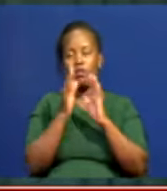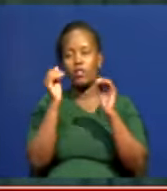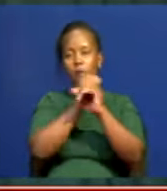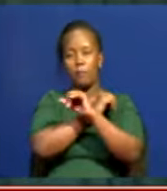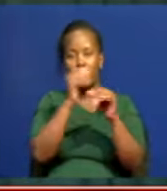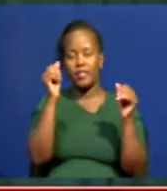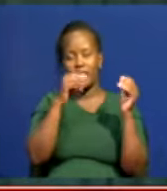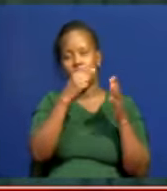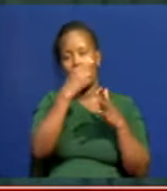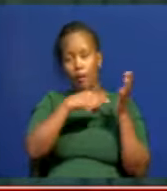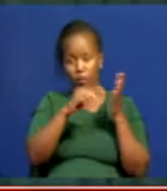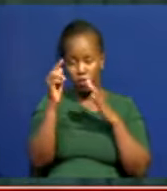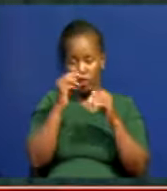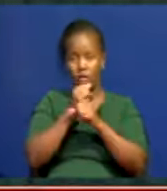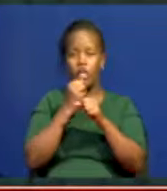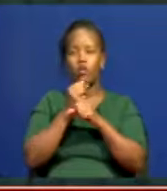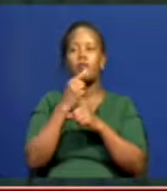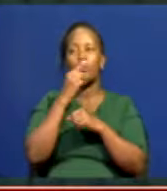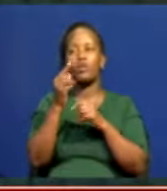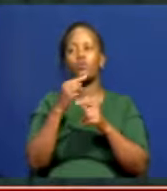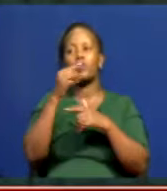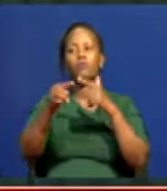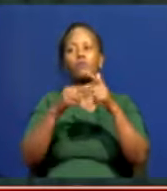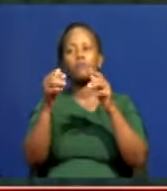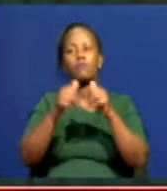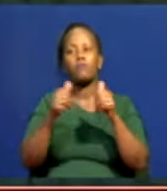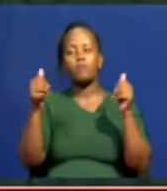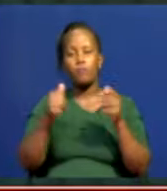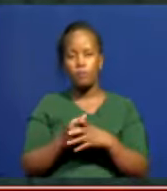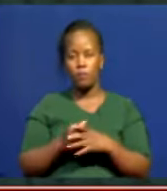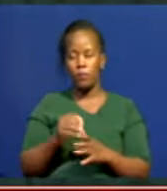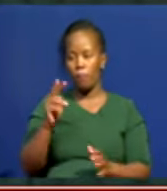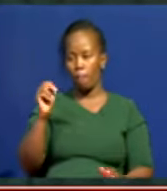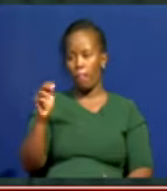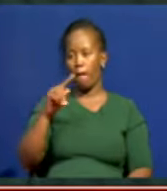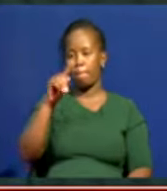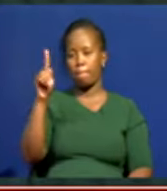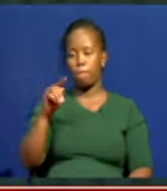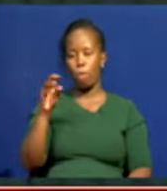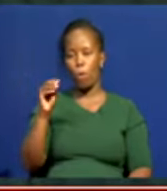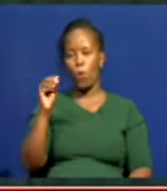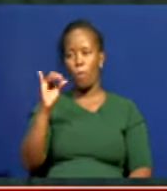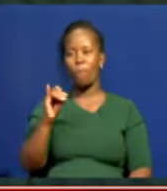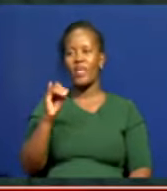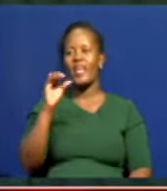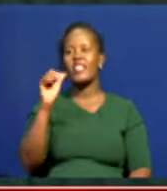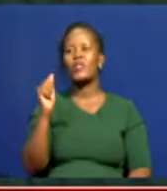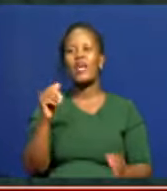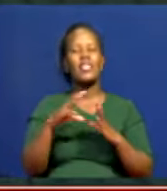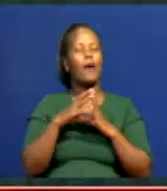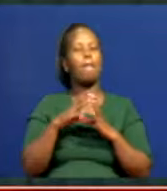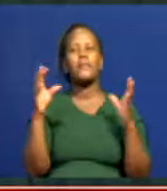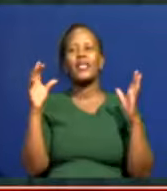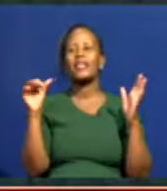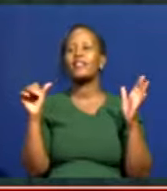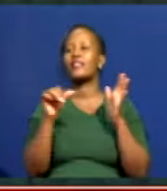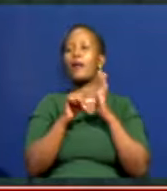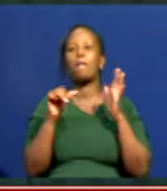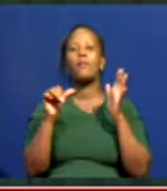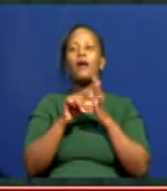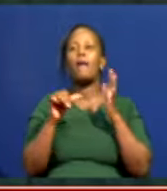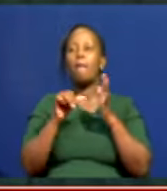hii factory tukienda mbele. Nzoia ni kizungumkuti mheshimiwa rais kwa mambo ya wakazi hapa.